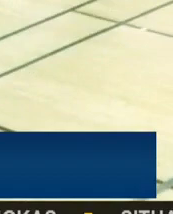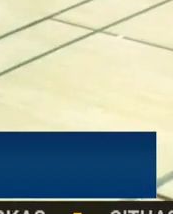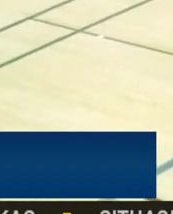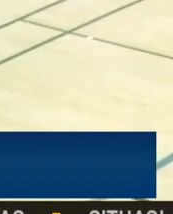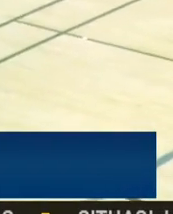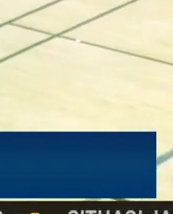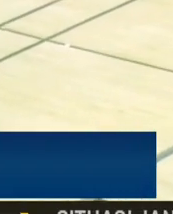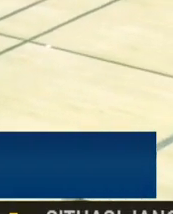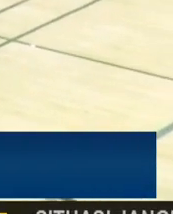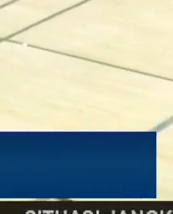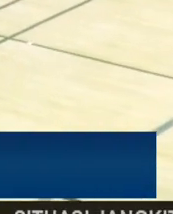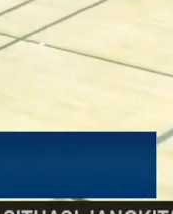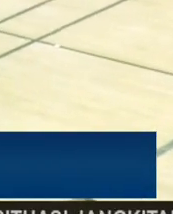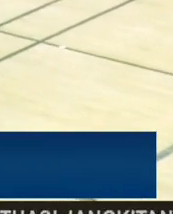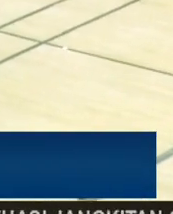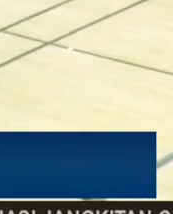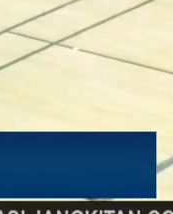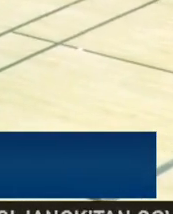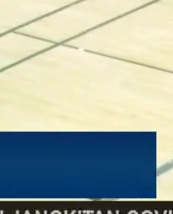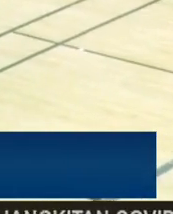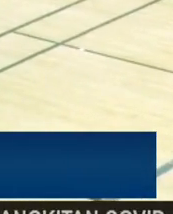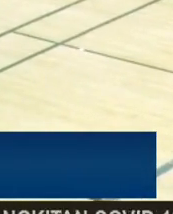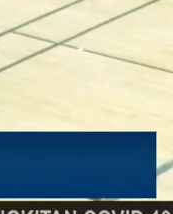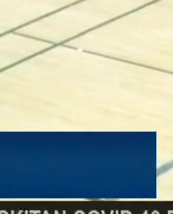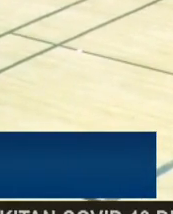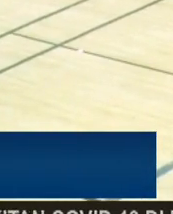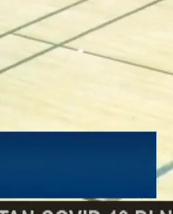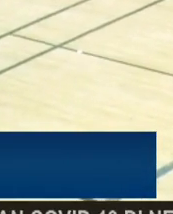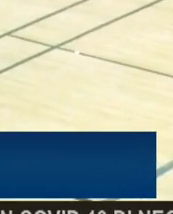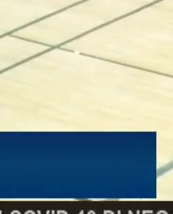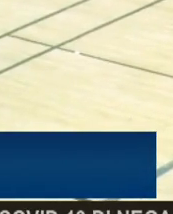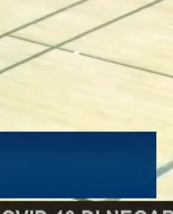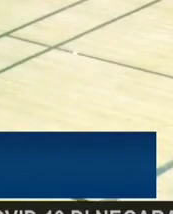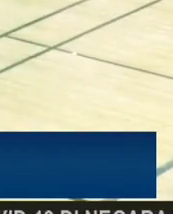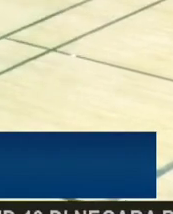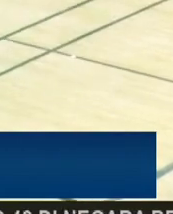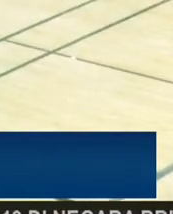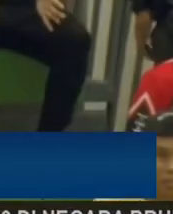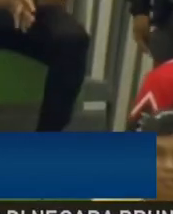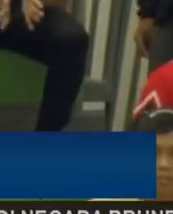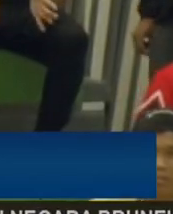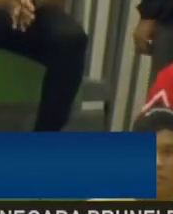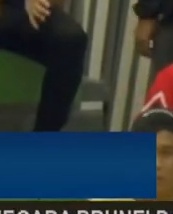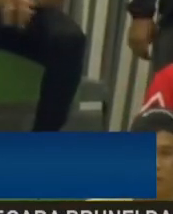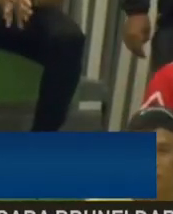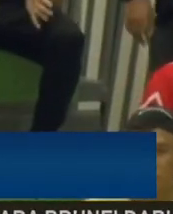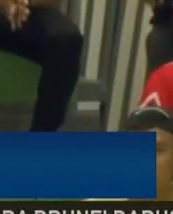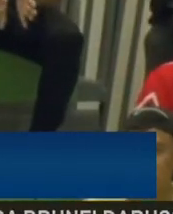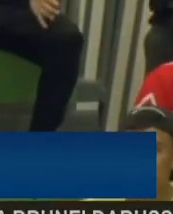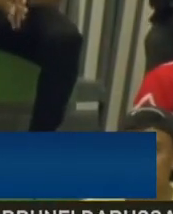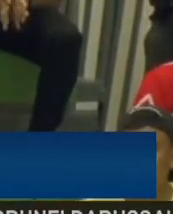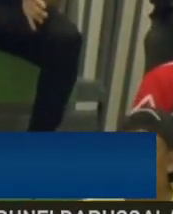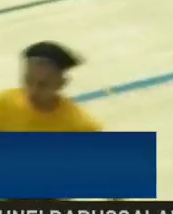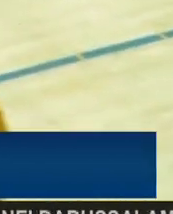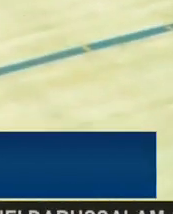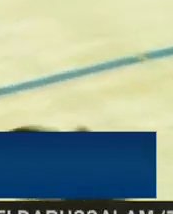Abdul Saepudin menggandakan pendahulu pasukan MCB selang tiga menit kemudian Suhaimi Haji Yahya berjaya